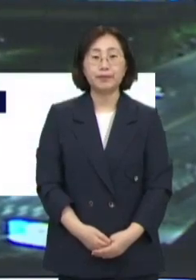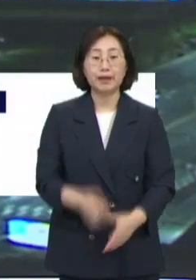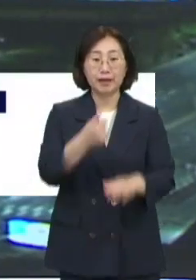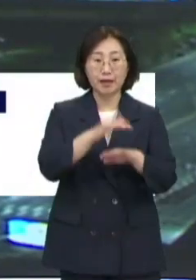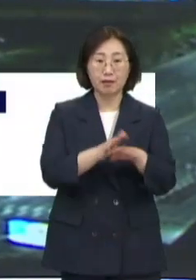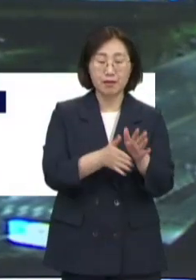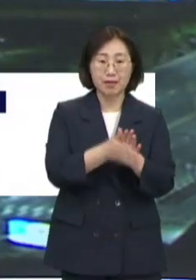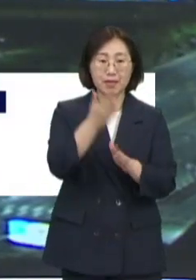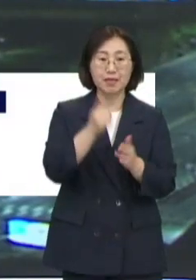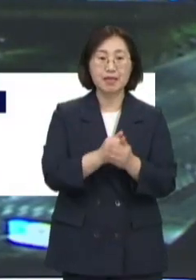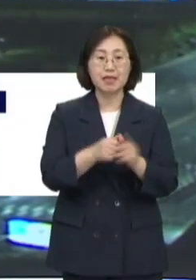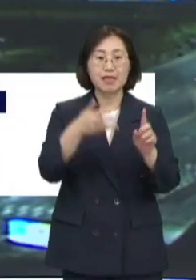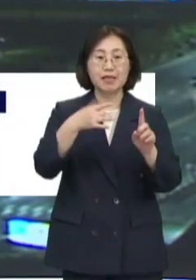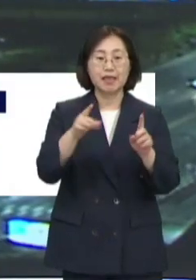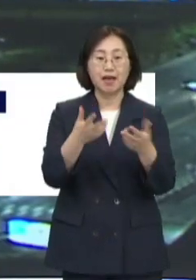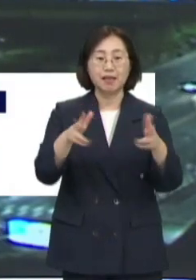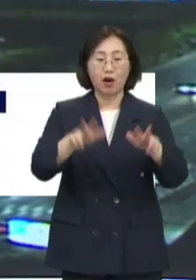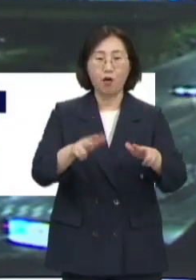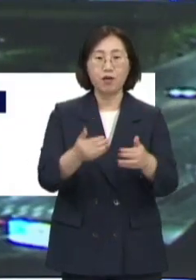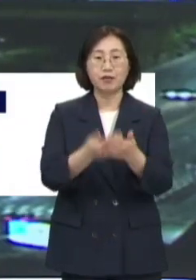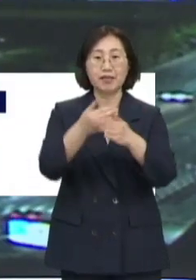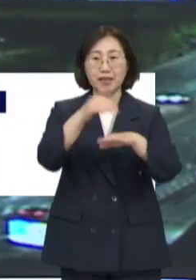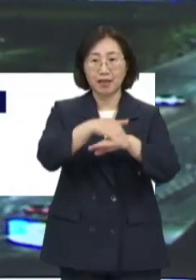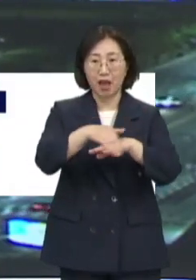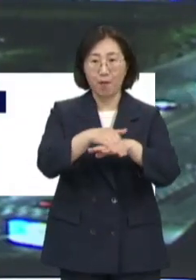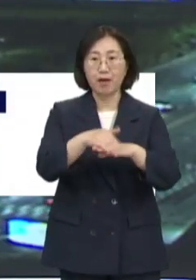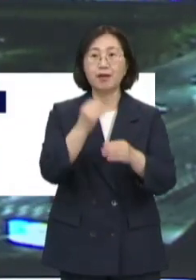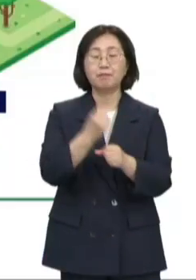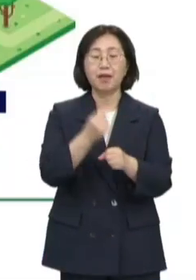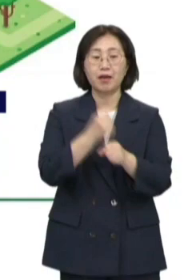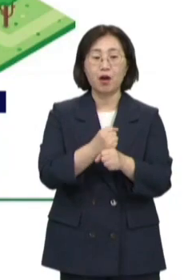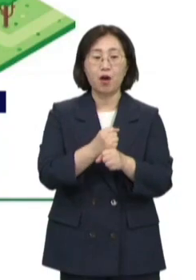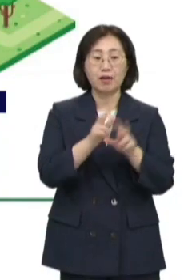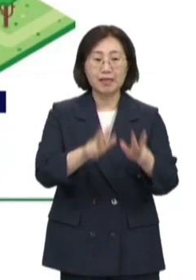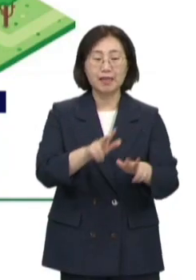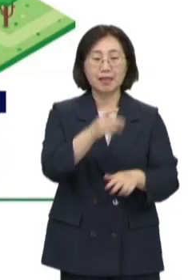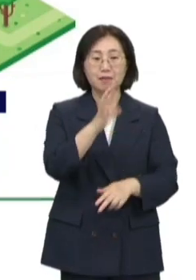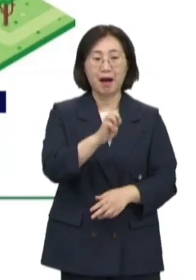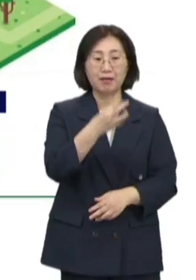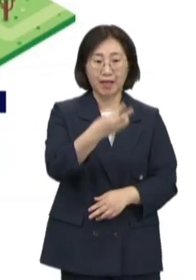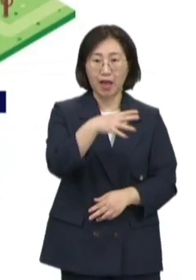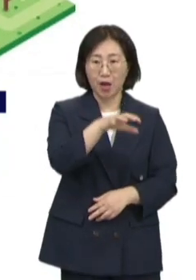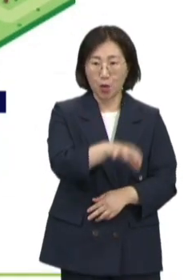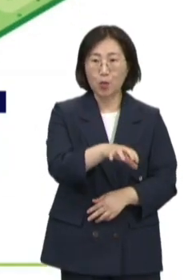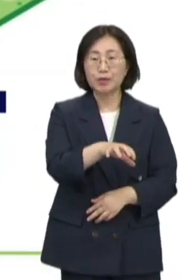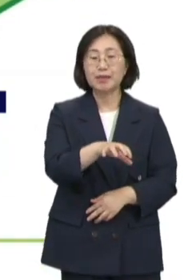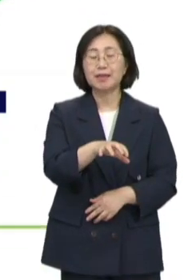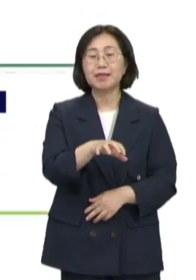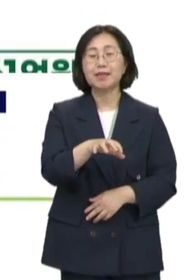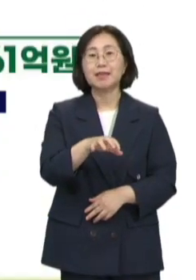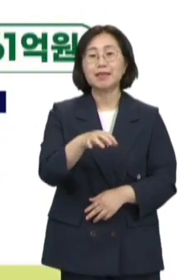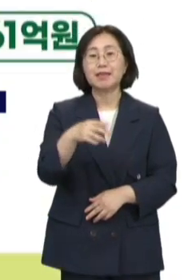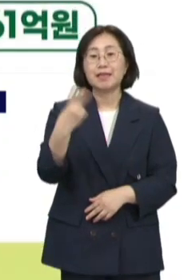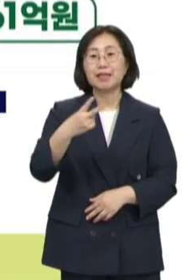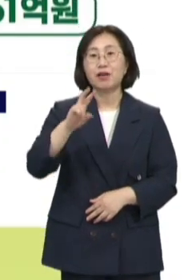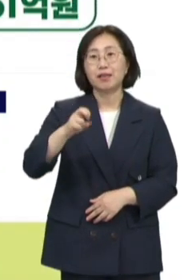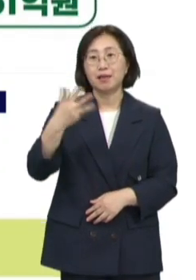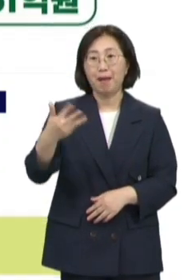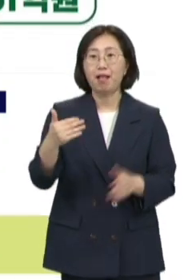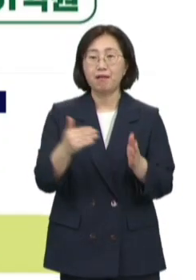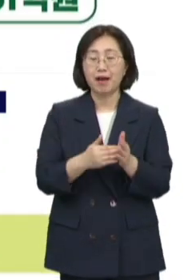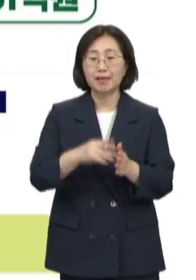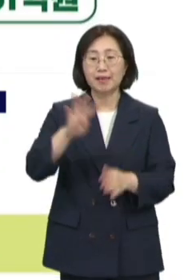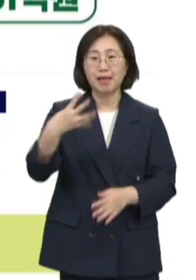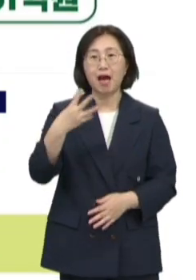대전시는 제 1차 정원 지능 실시 계획을 수립해 현재 43 곳인 대전지역 정원 시설을 2028년까지